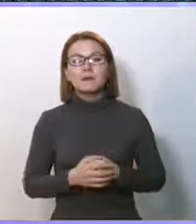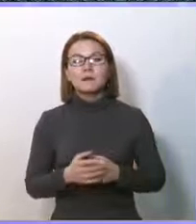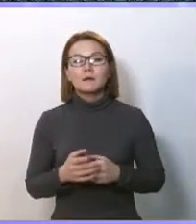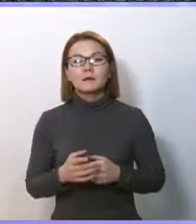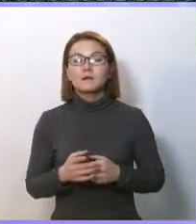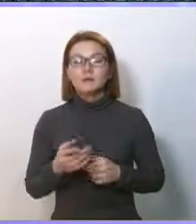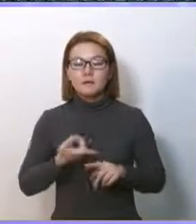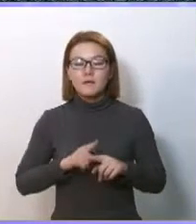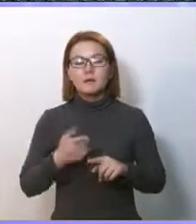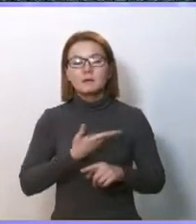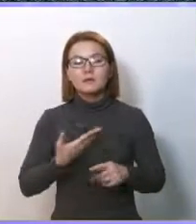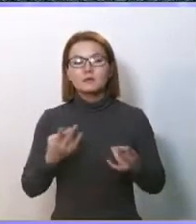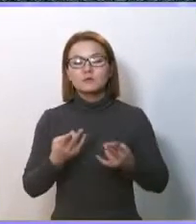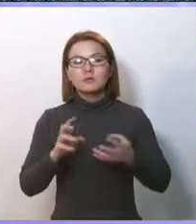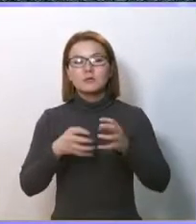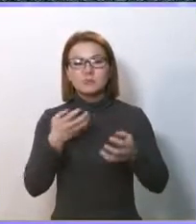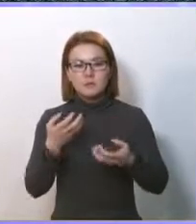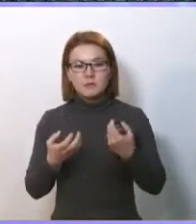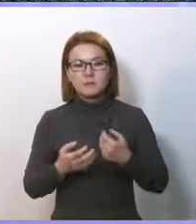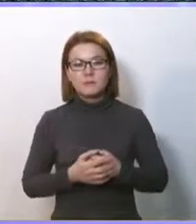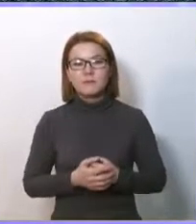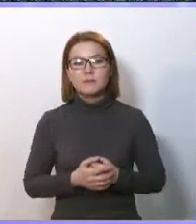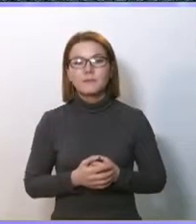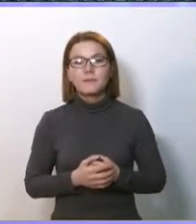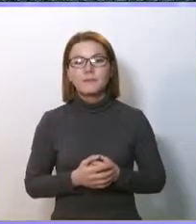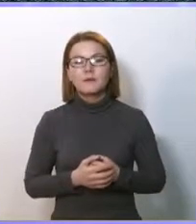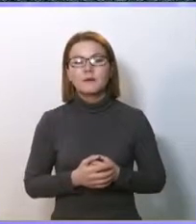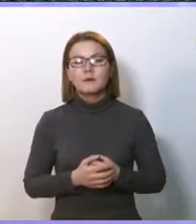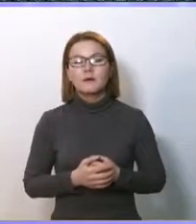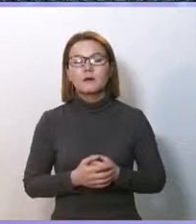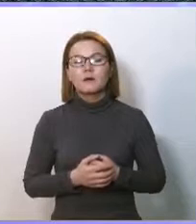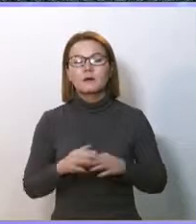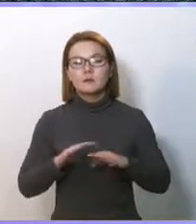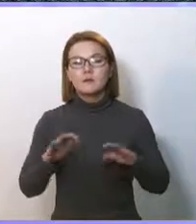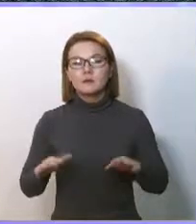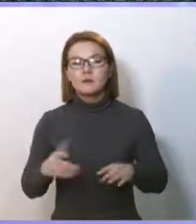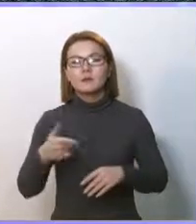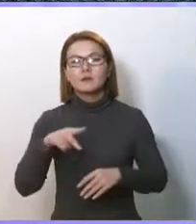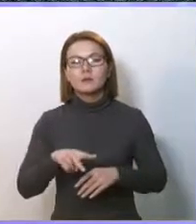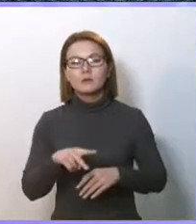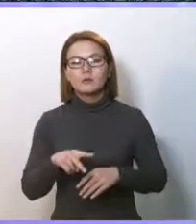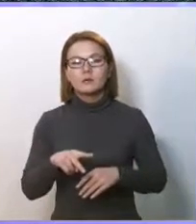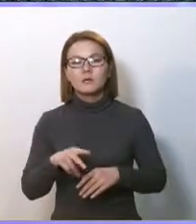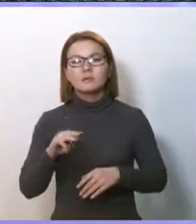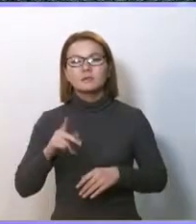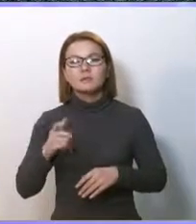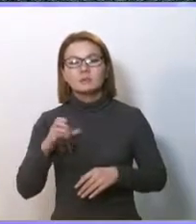и предстоит с вами разобраться. Итак, ребята, глаголы